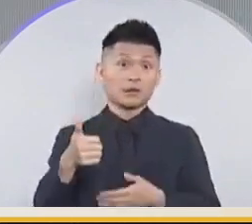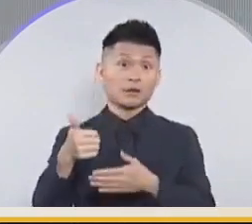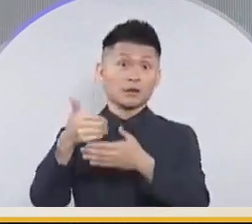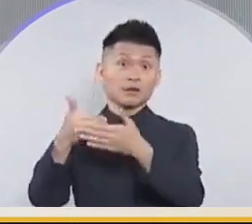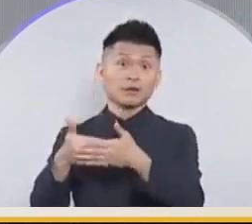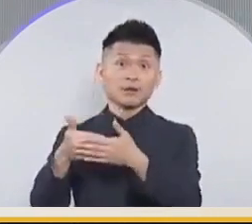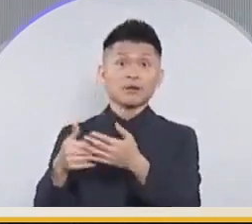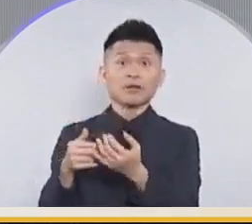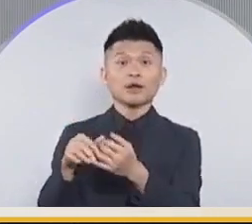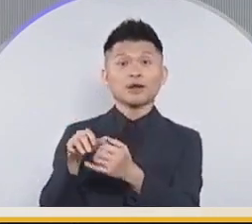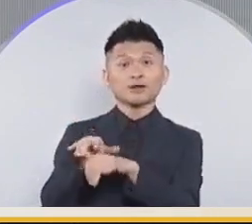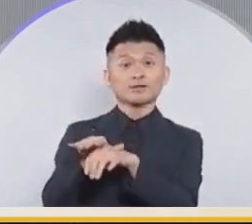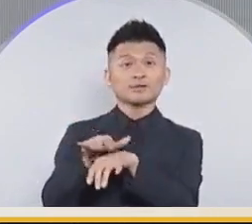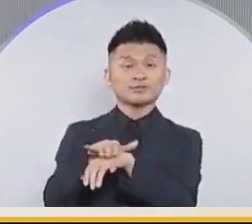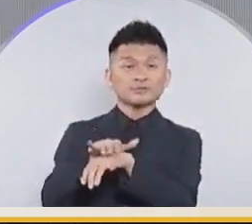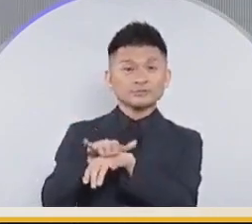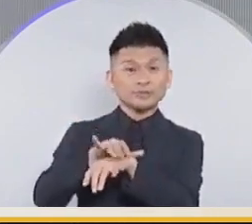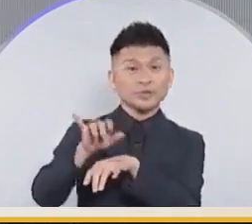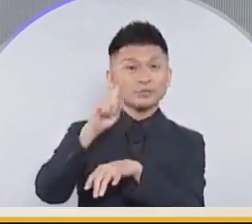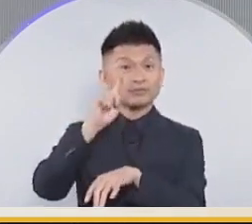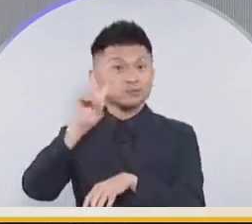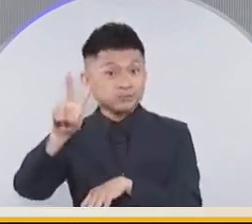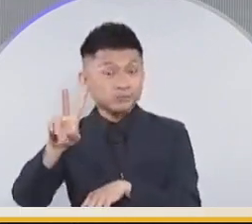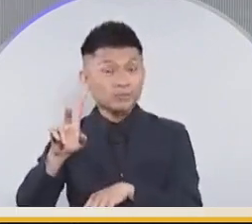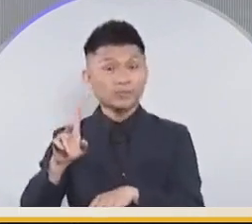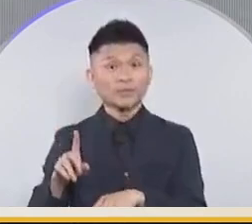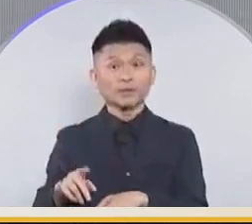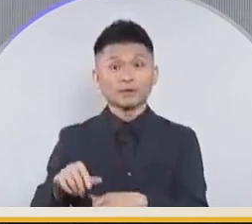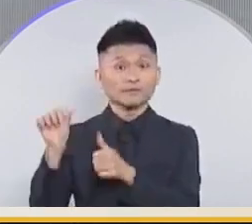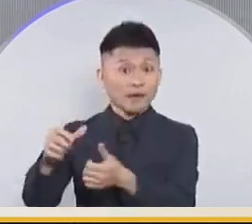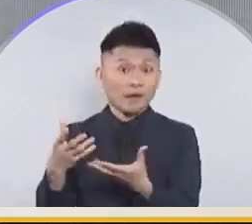志，伊个国安委员会呢？我阁讲较实在啦，